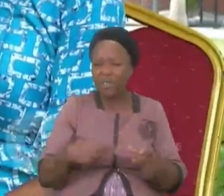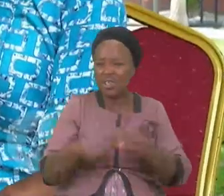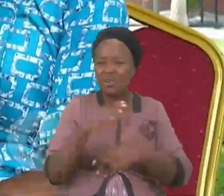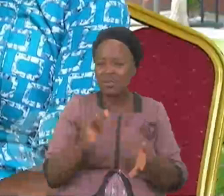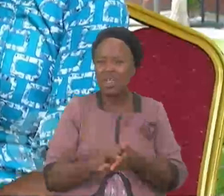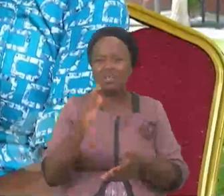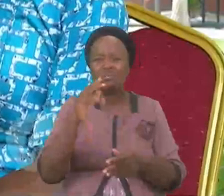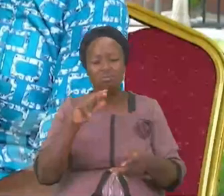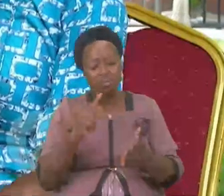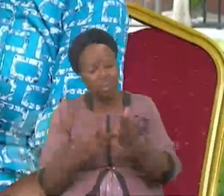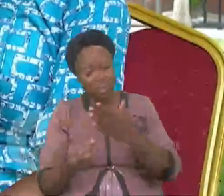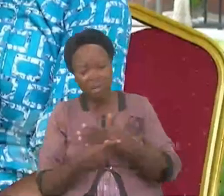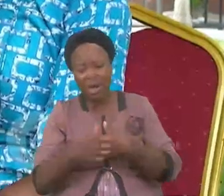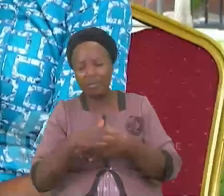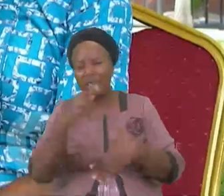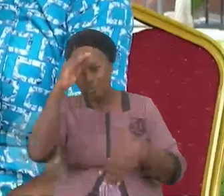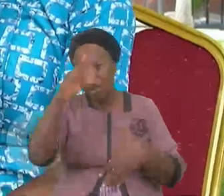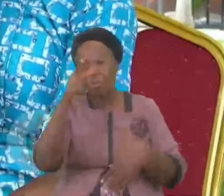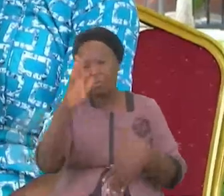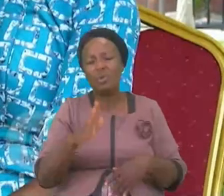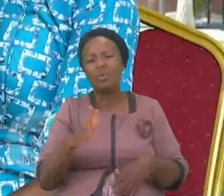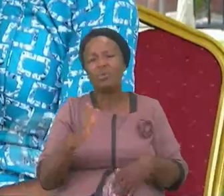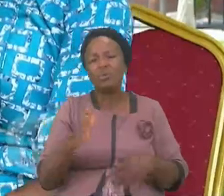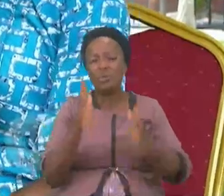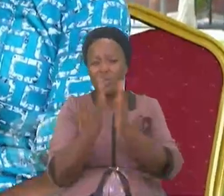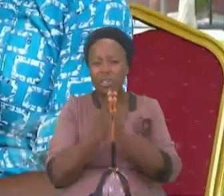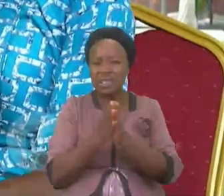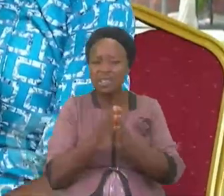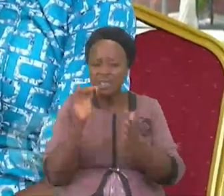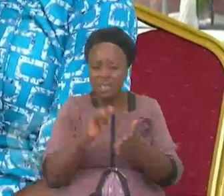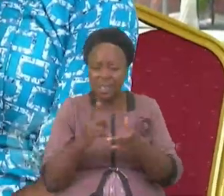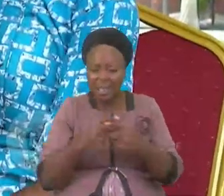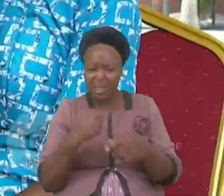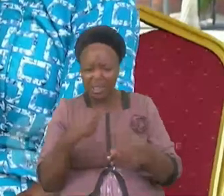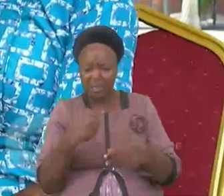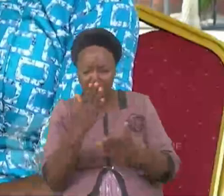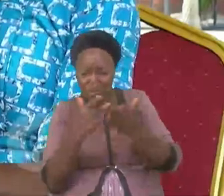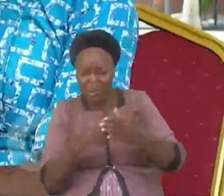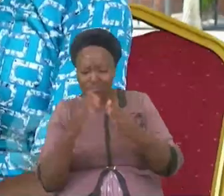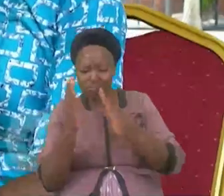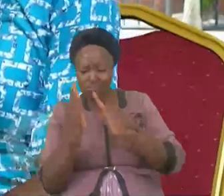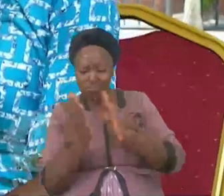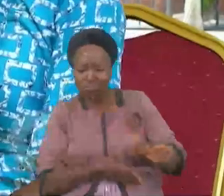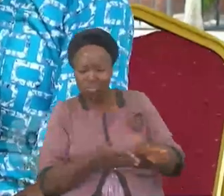Après la prière de l'homme de Dieu, que quelque chose a quitté son oreille, elle a crié.